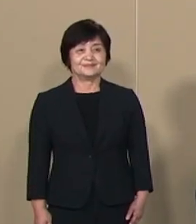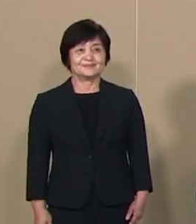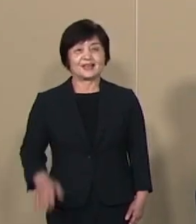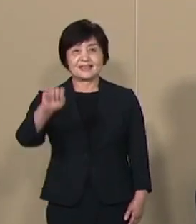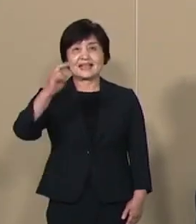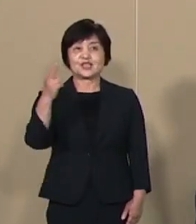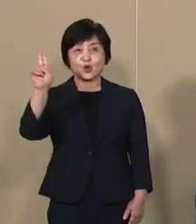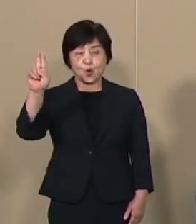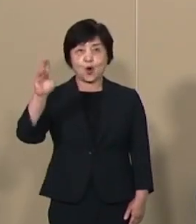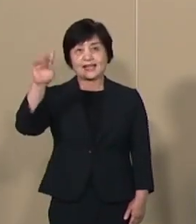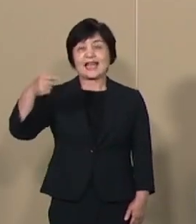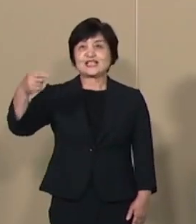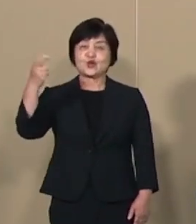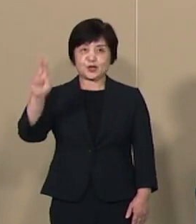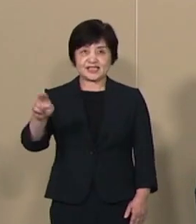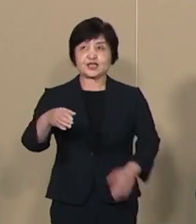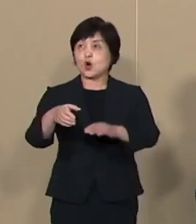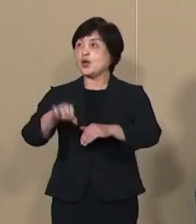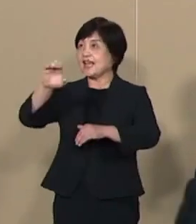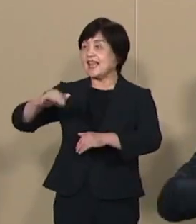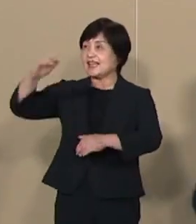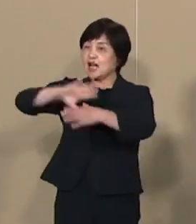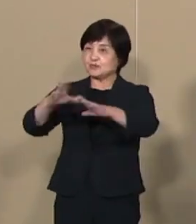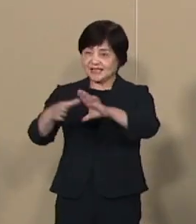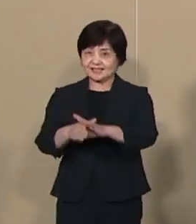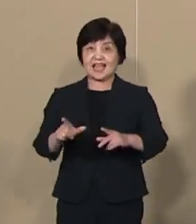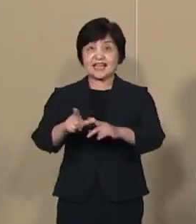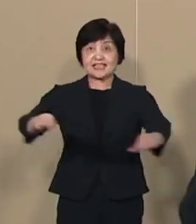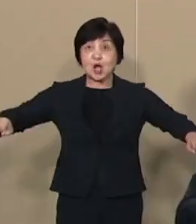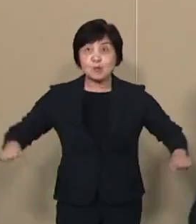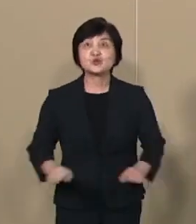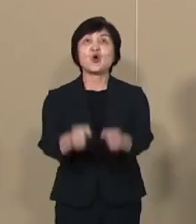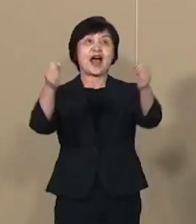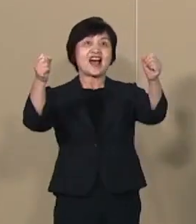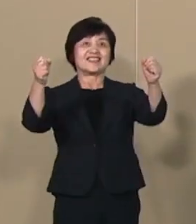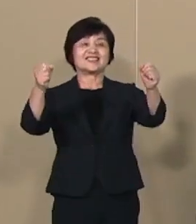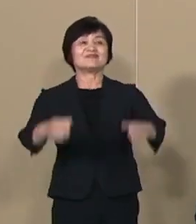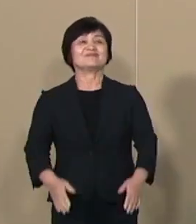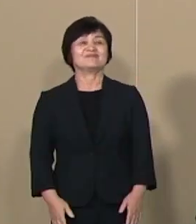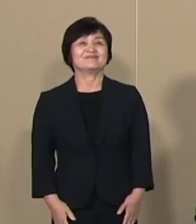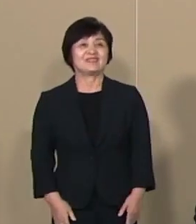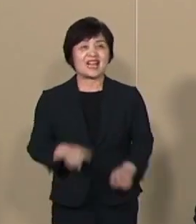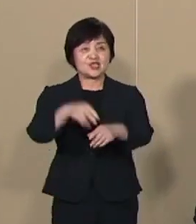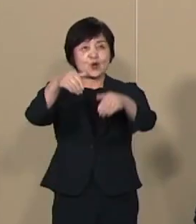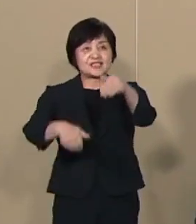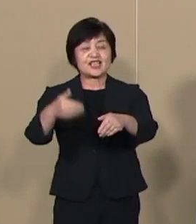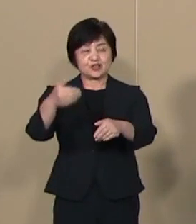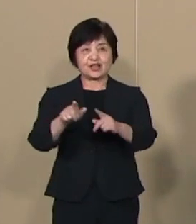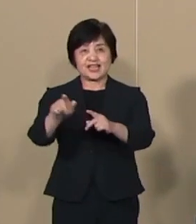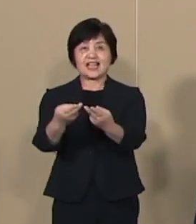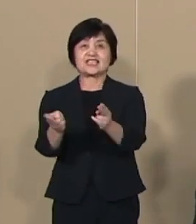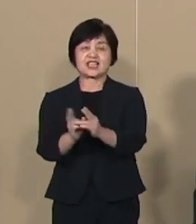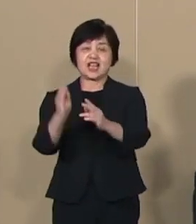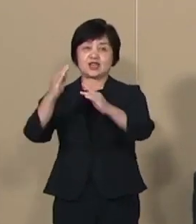齋藤健一のです堀江貴文です nhk 大book airということで小選挙区の方は nhk 投稿